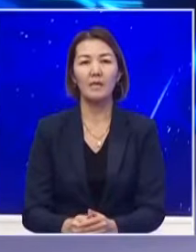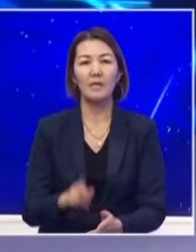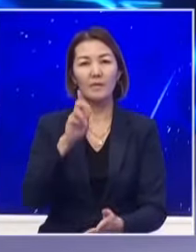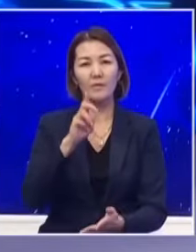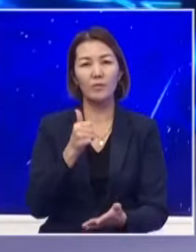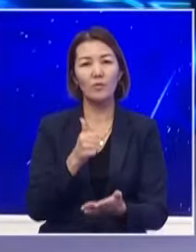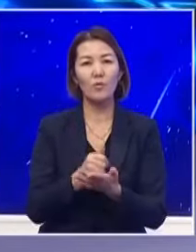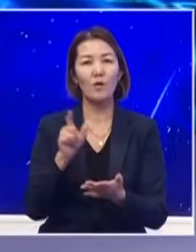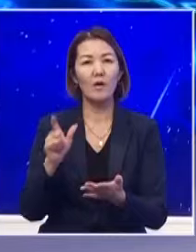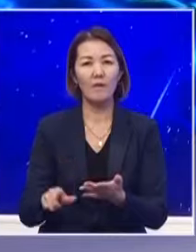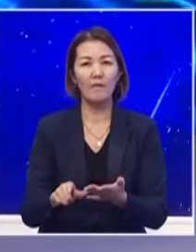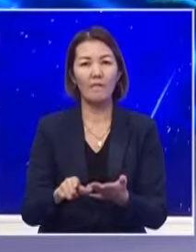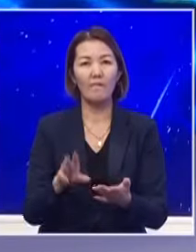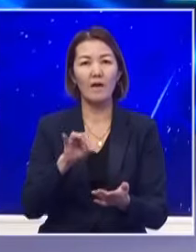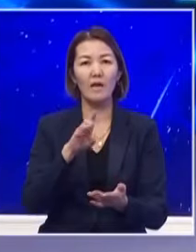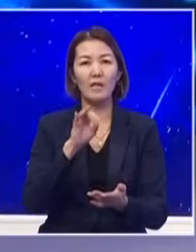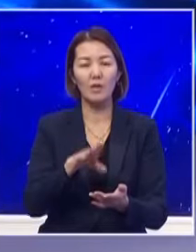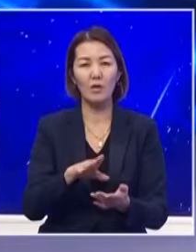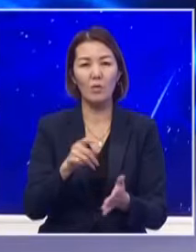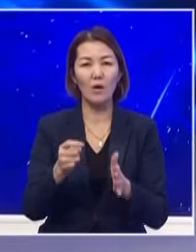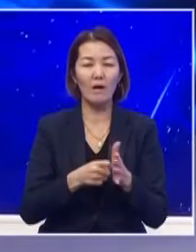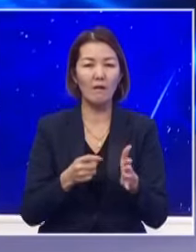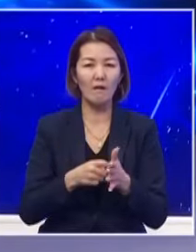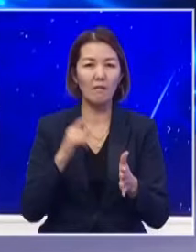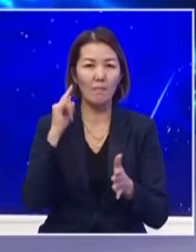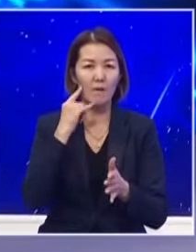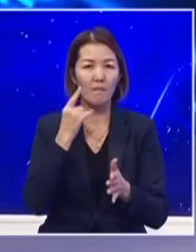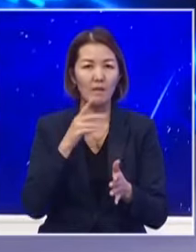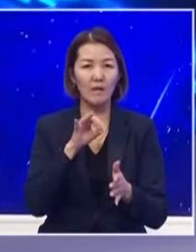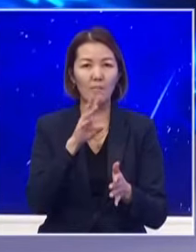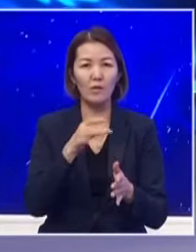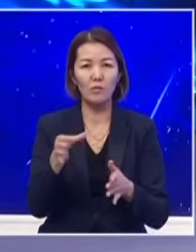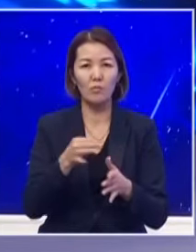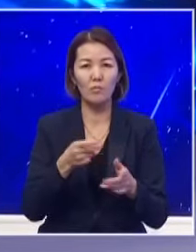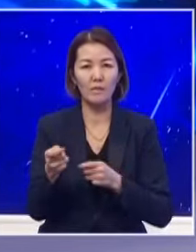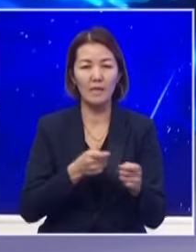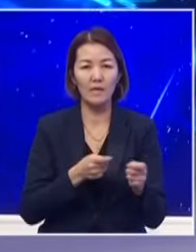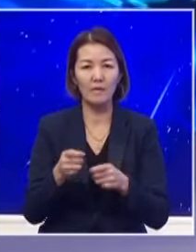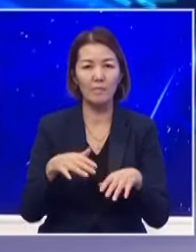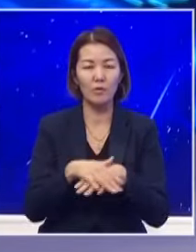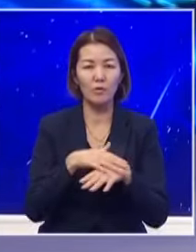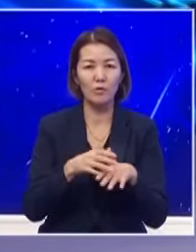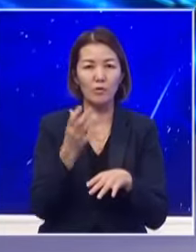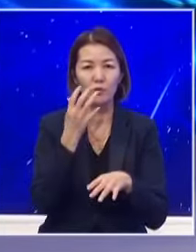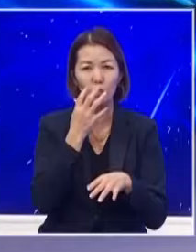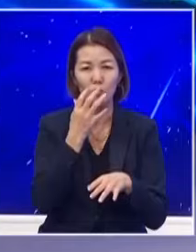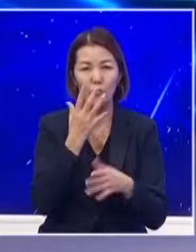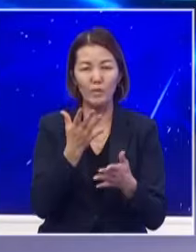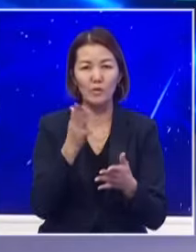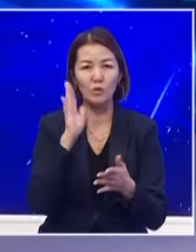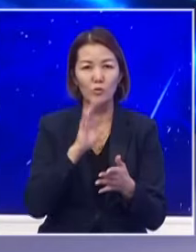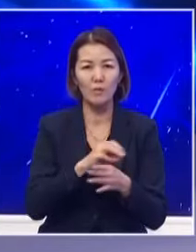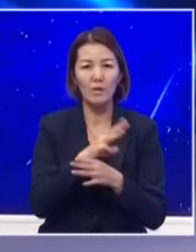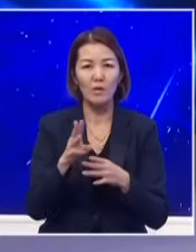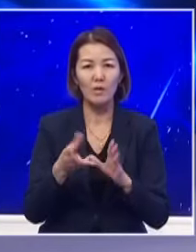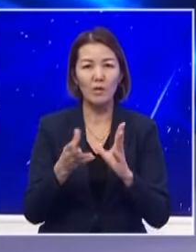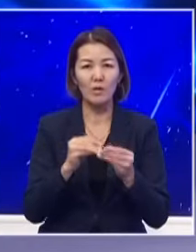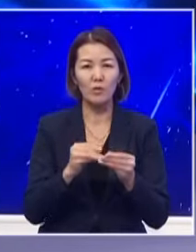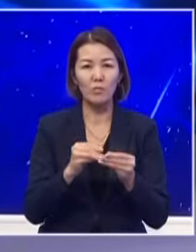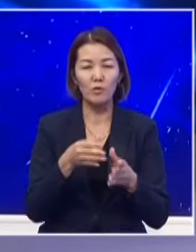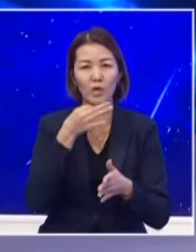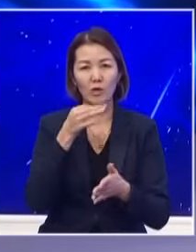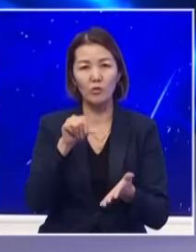Қасым Жомарт Тоқаевқа Атырау, Қарағанды, Павлодар, Маңғыстау облыстарының әкімдері аймақ тұрғындарын жылумен және сумен қамтамасыз ету мәселесі жөнінде